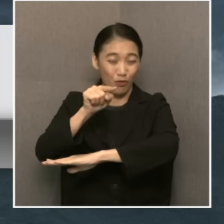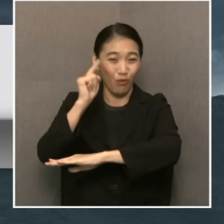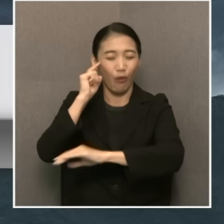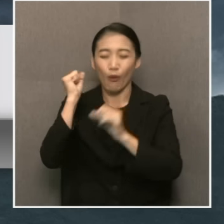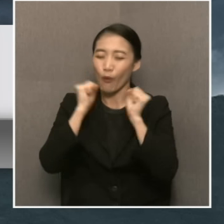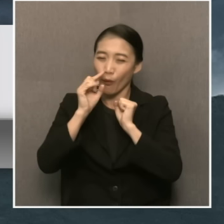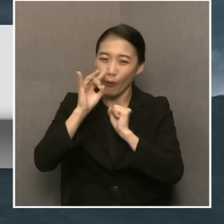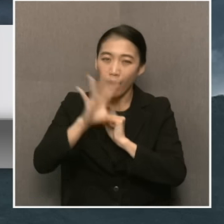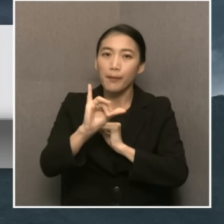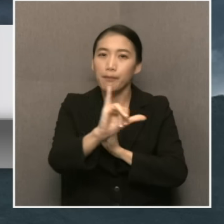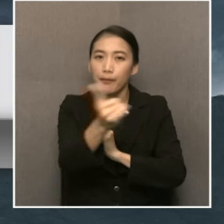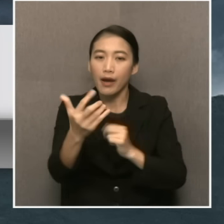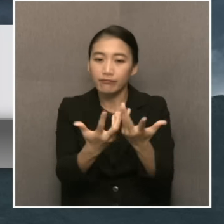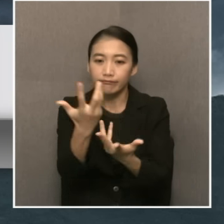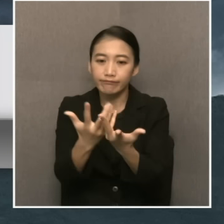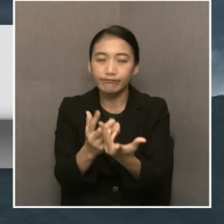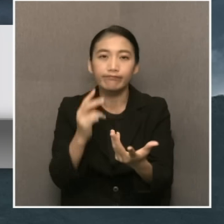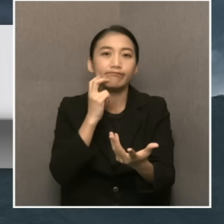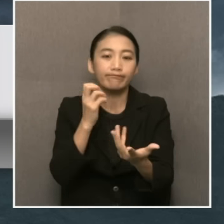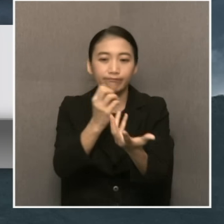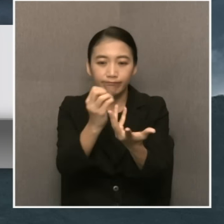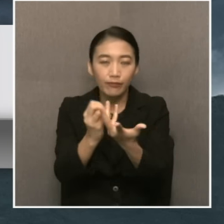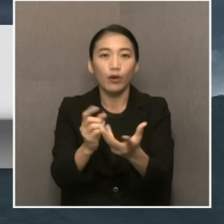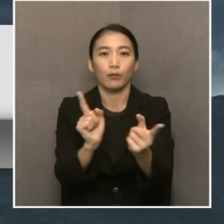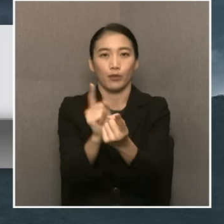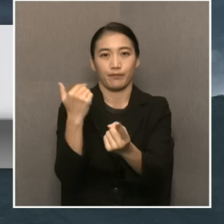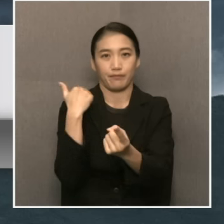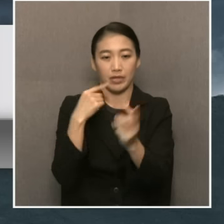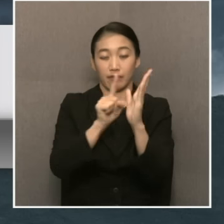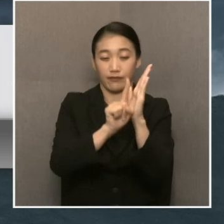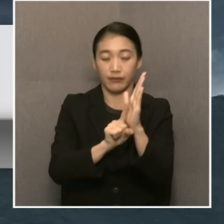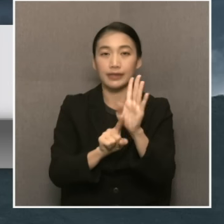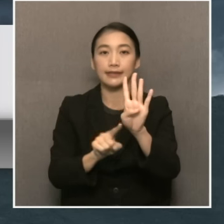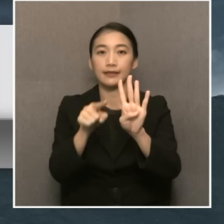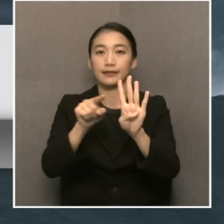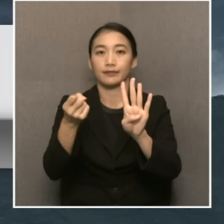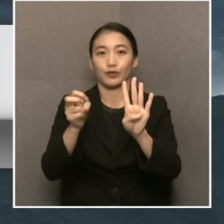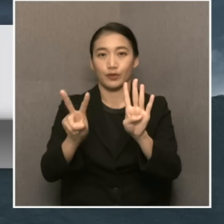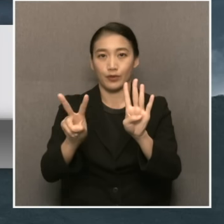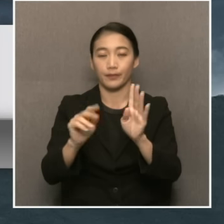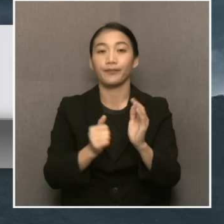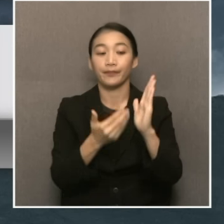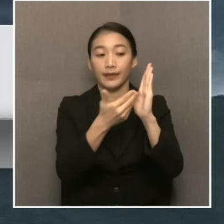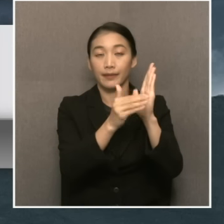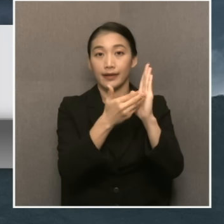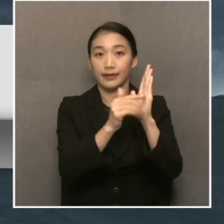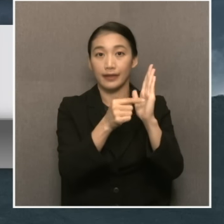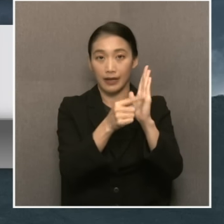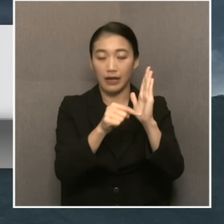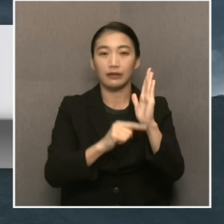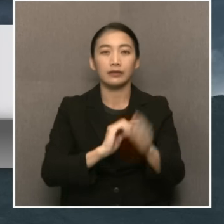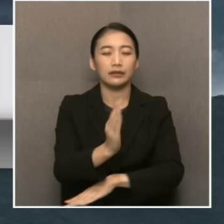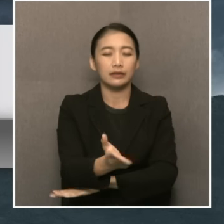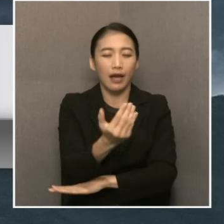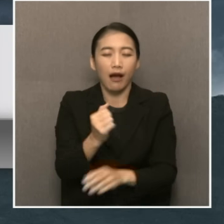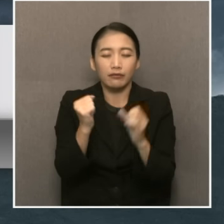แข็งบางแห่งอุณหภูมิต่ำสุด4ถึง12องศาเซลเซียสภาคตะวันออกเฉียงเหนืออากาศเย็นมีหมอกในตอนเช้าค่ะ